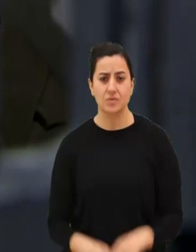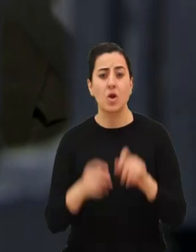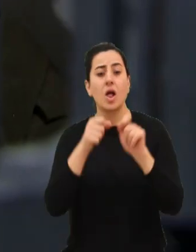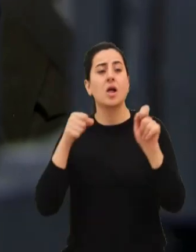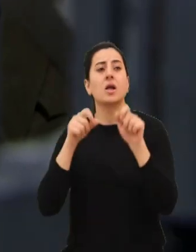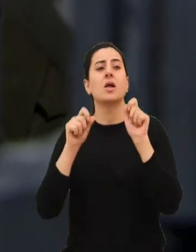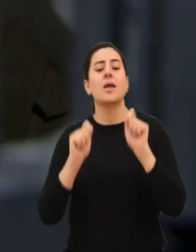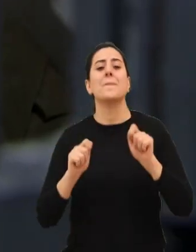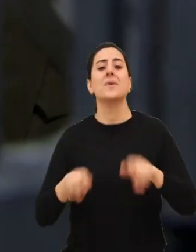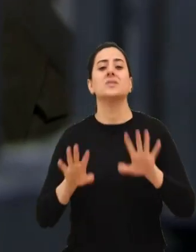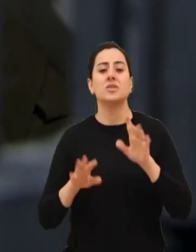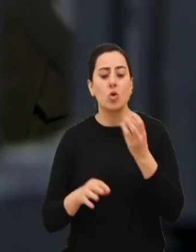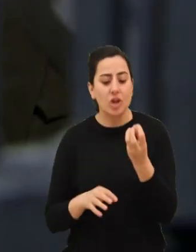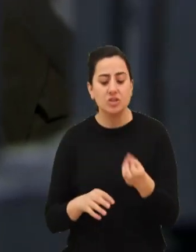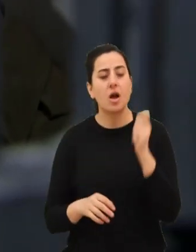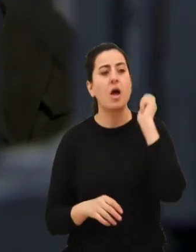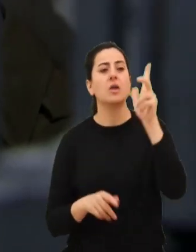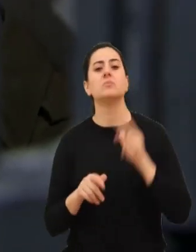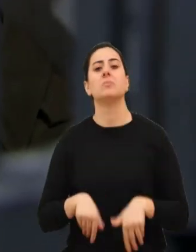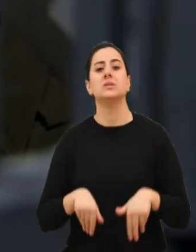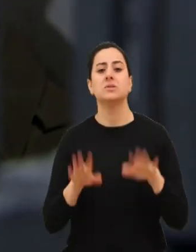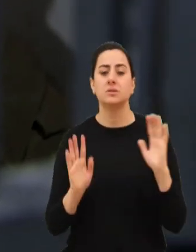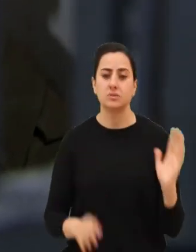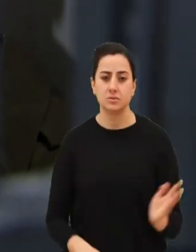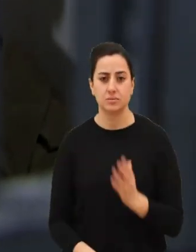atmaz olaydım o taşı da,